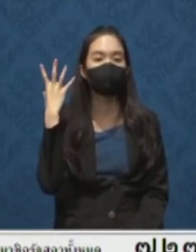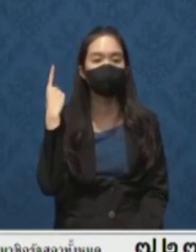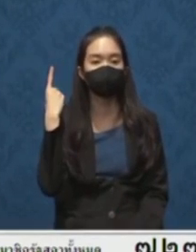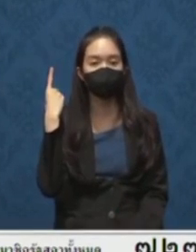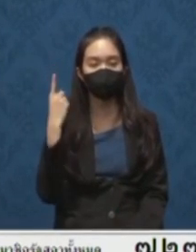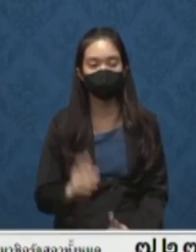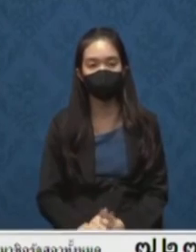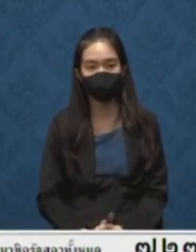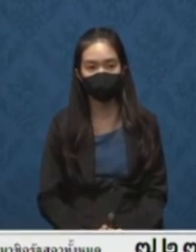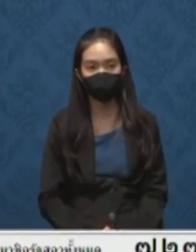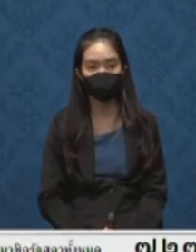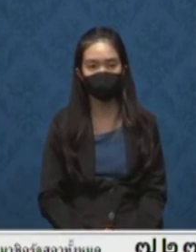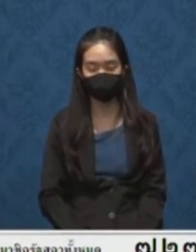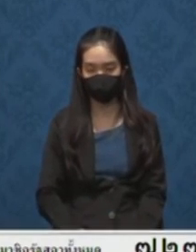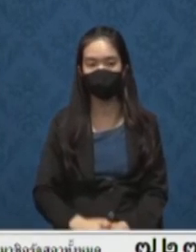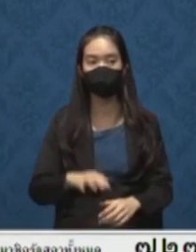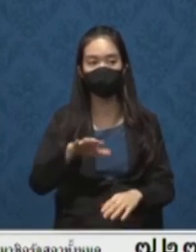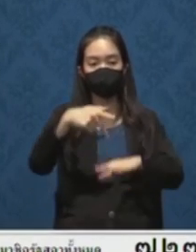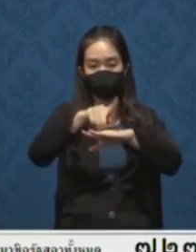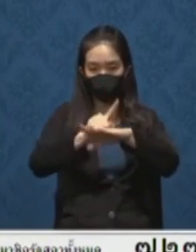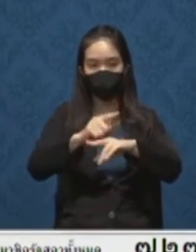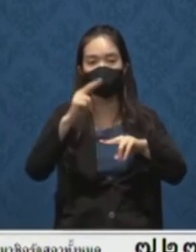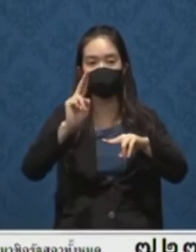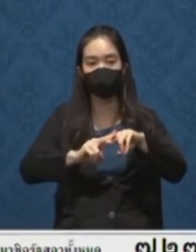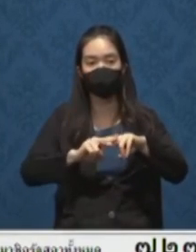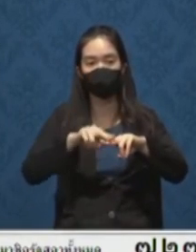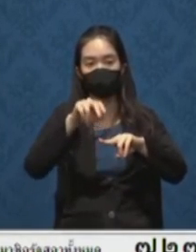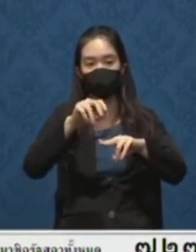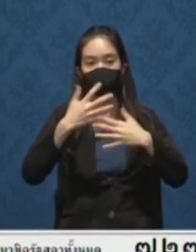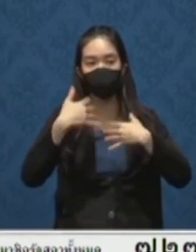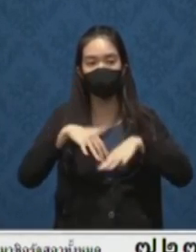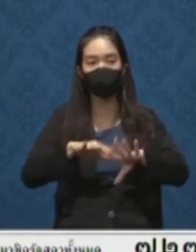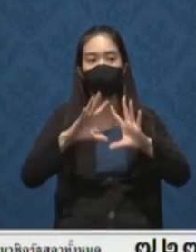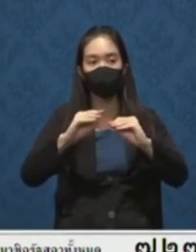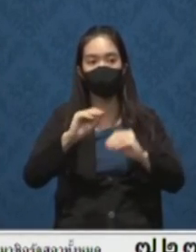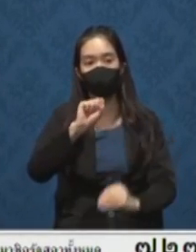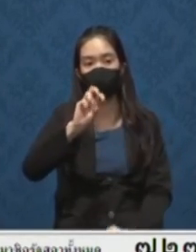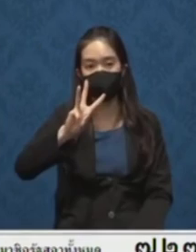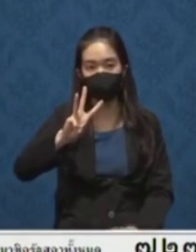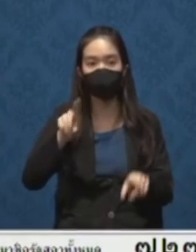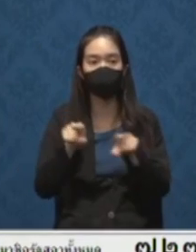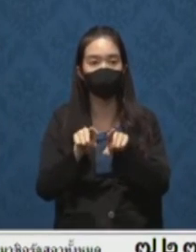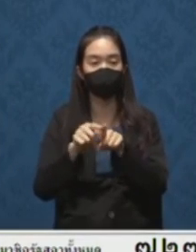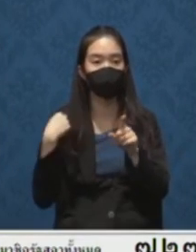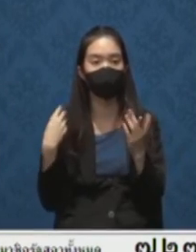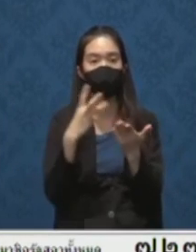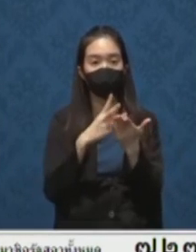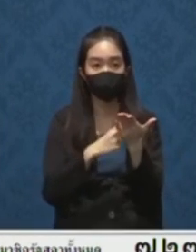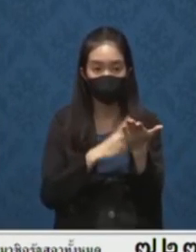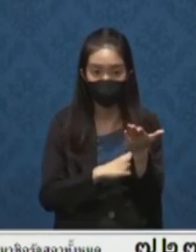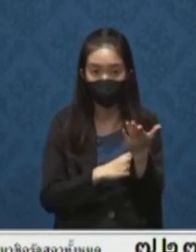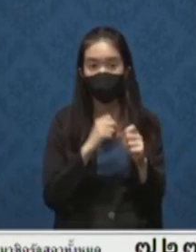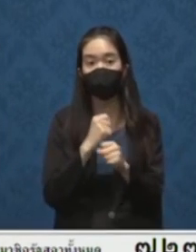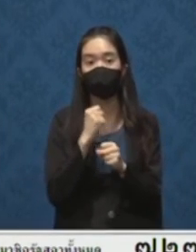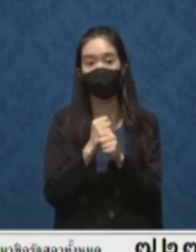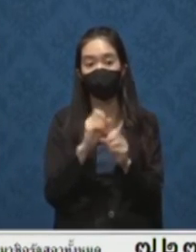านธรมทานก็นั่งเป็ประทานอยู่ในที่ประชมวธิสภาด้วยมีวาระติดตามการปฏิรูปประเทศที่วุธิส